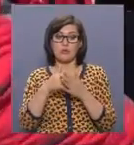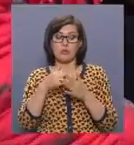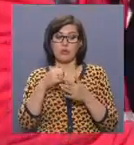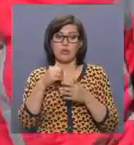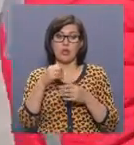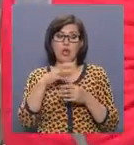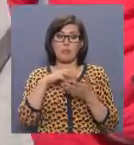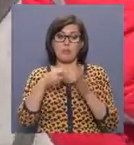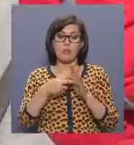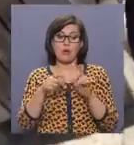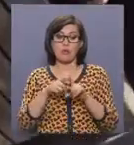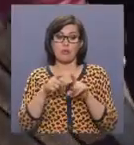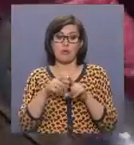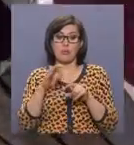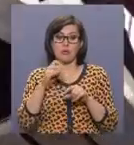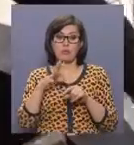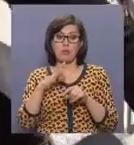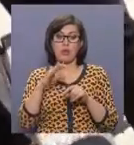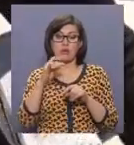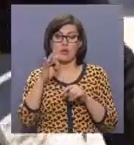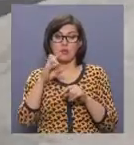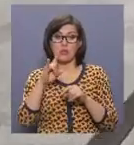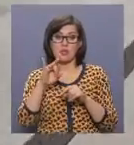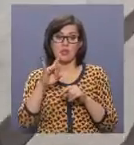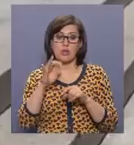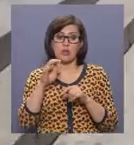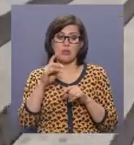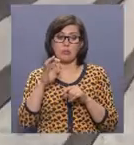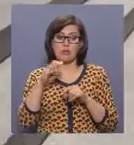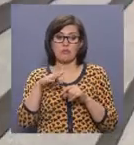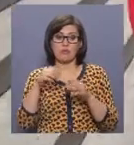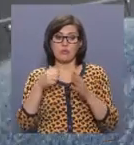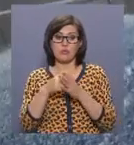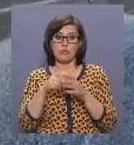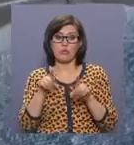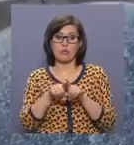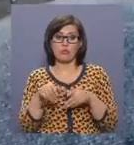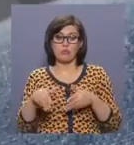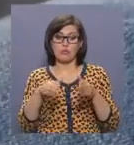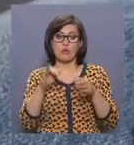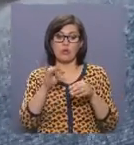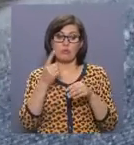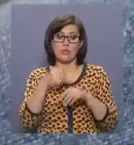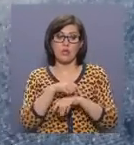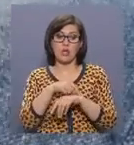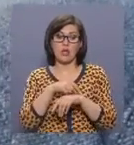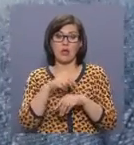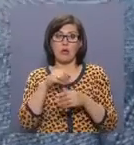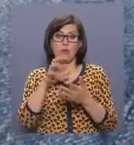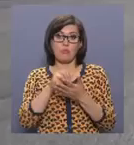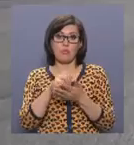Менің жоспарым бойынша Хан Шатырдан Серік Сәпиевке дейінгі жол 1 сағат алады деп